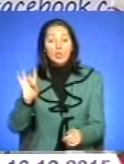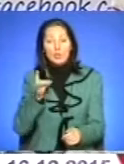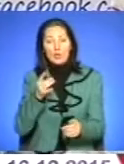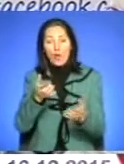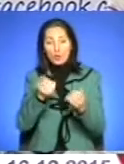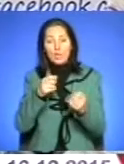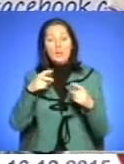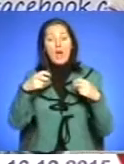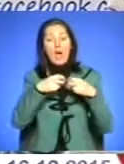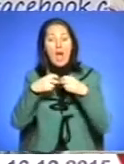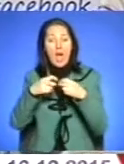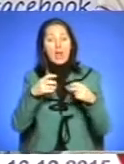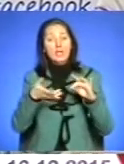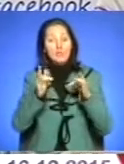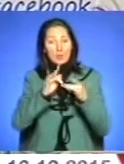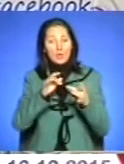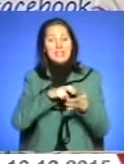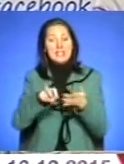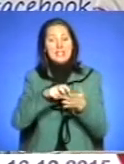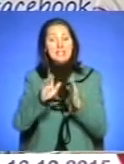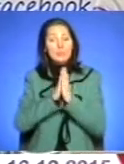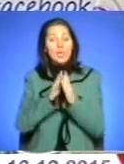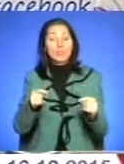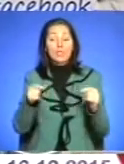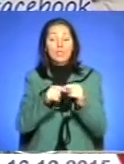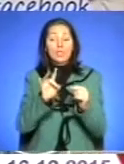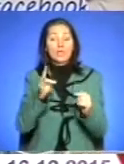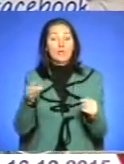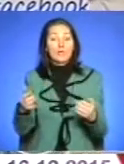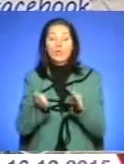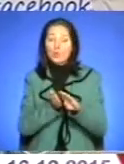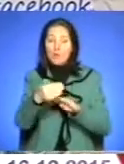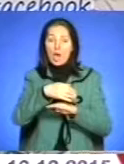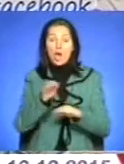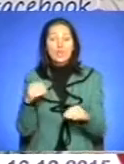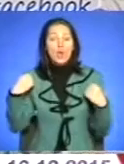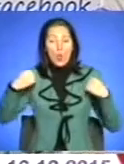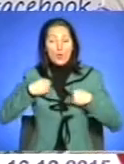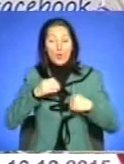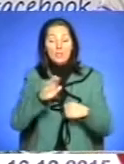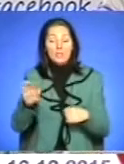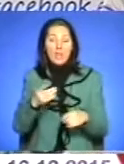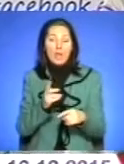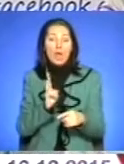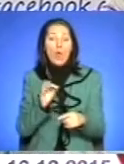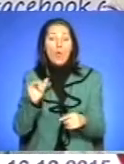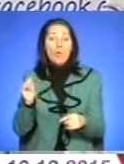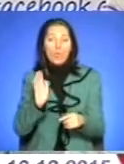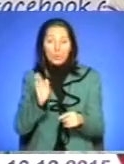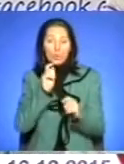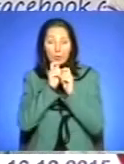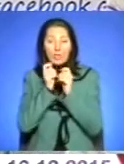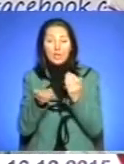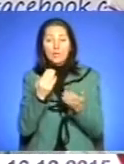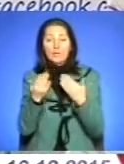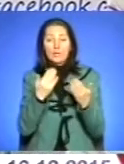електронні листи з проханням уточнити розмір взуття чи одягу тих діток, кому ті подарунки призначаються. Якщо це стосувалося